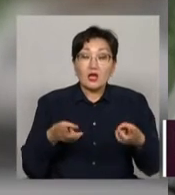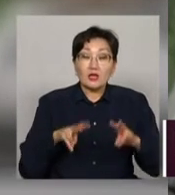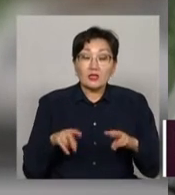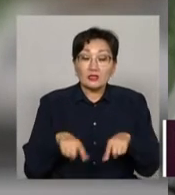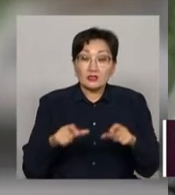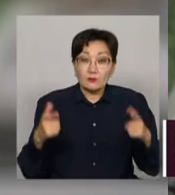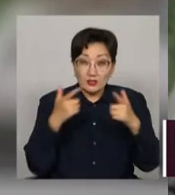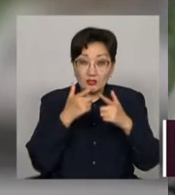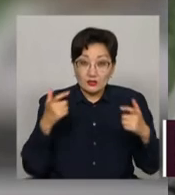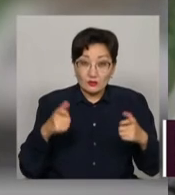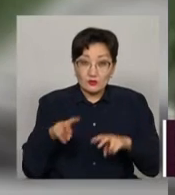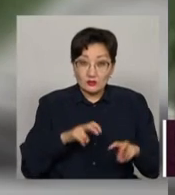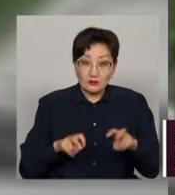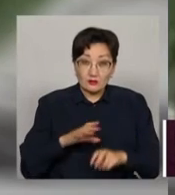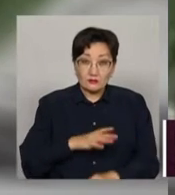жарияланғанын хабарлап отыр.